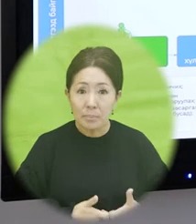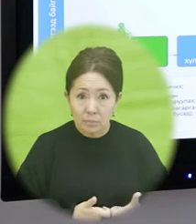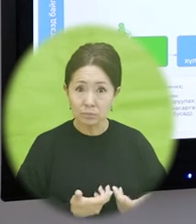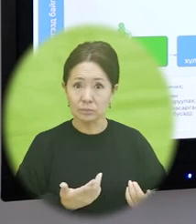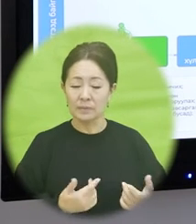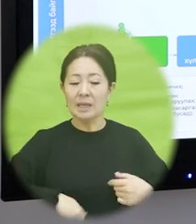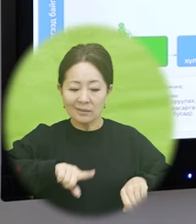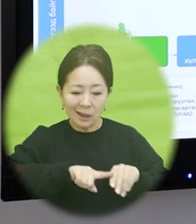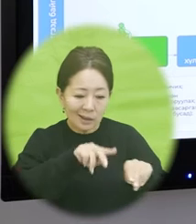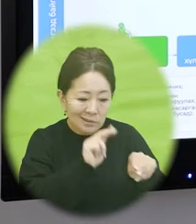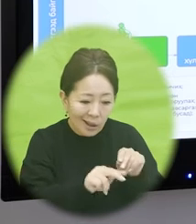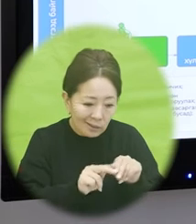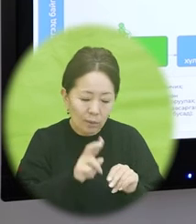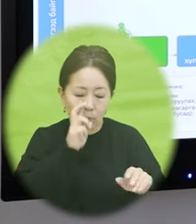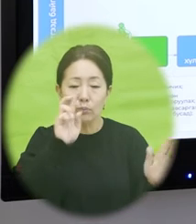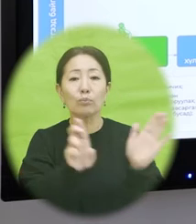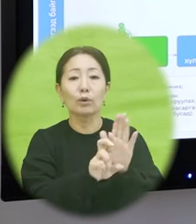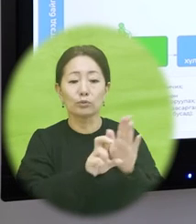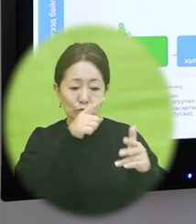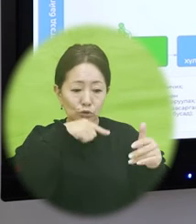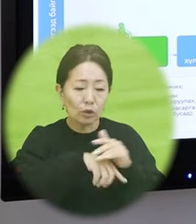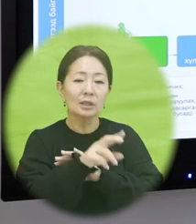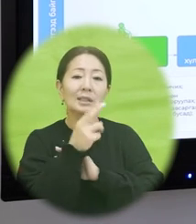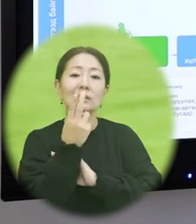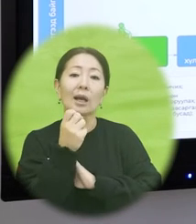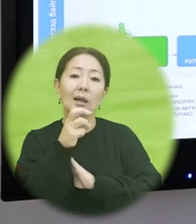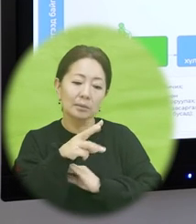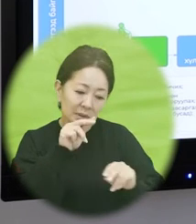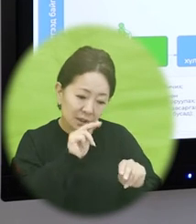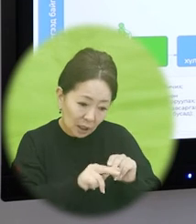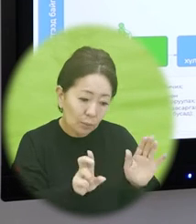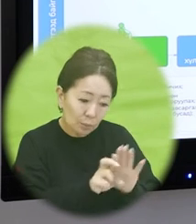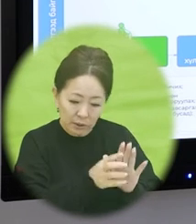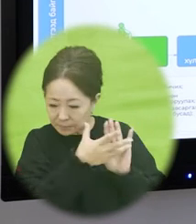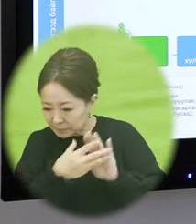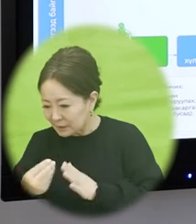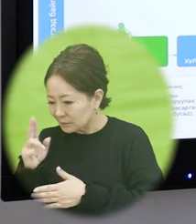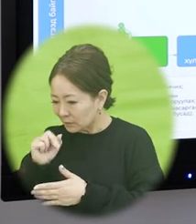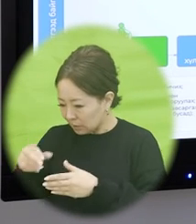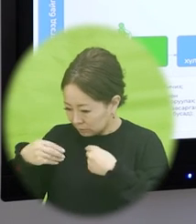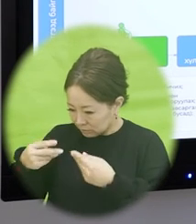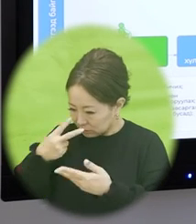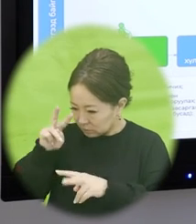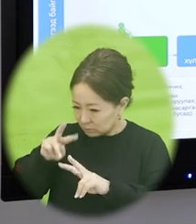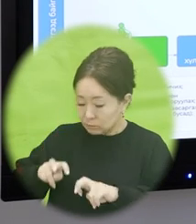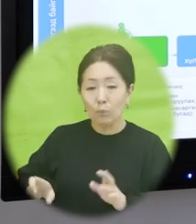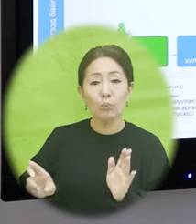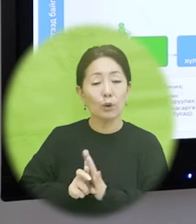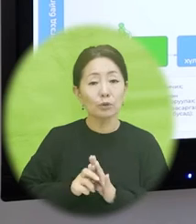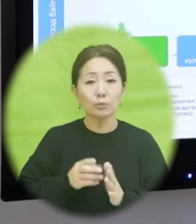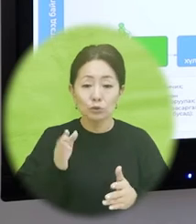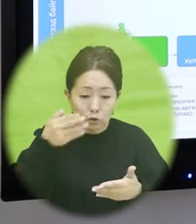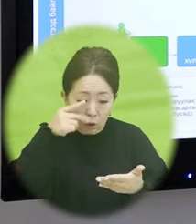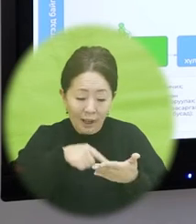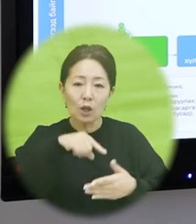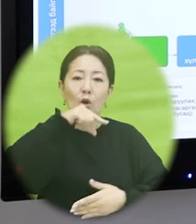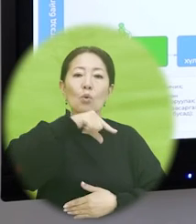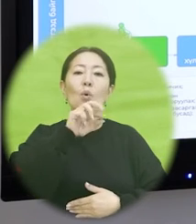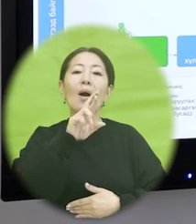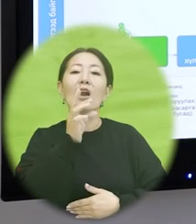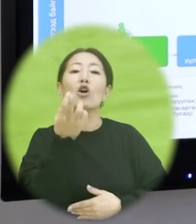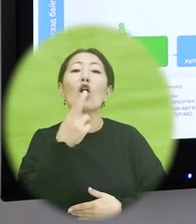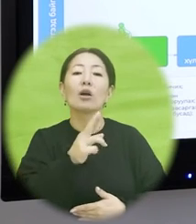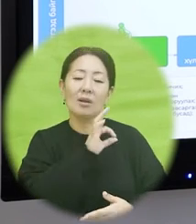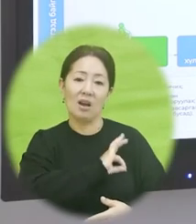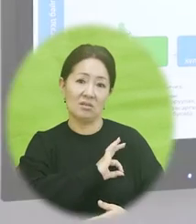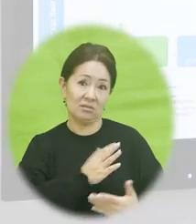эргээд шалгах болцоод цахим дээрч тэр цаасан дээрч эргээд шалгах бололцоод тодруулбал QR кодыг ашиглаж байгаа нь энэ маш том давуу